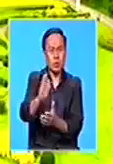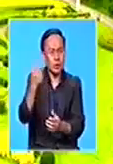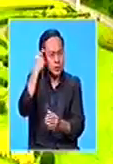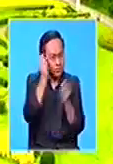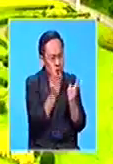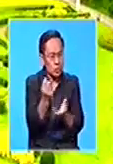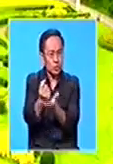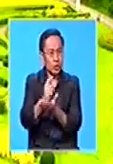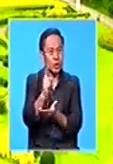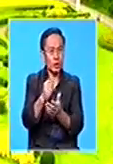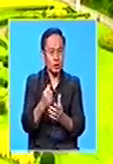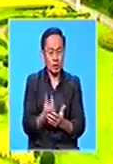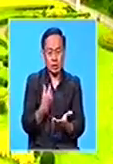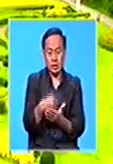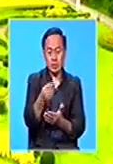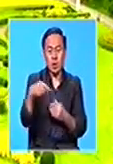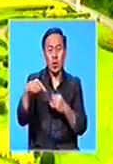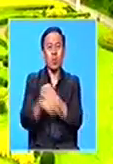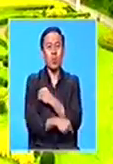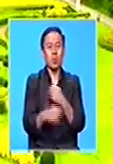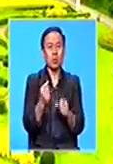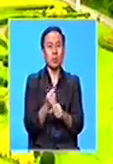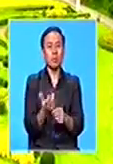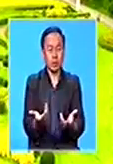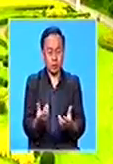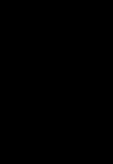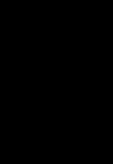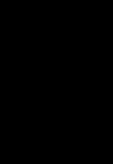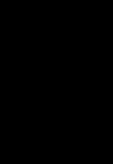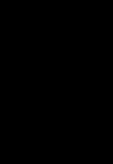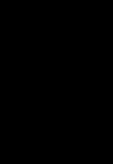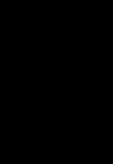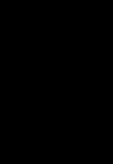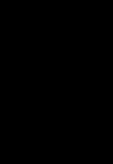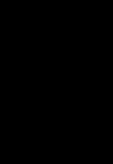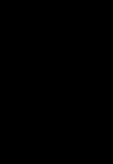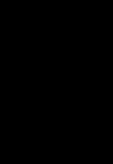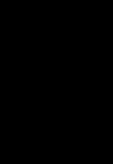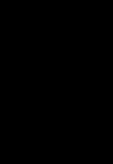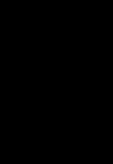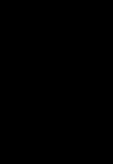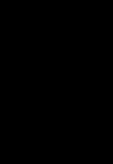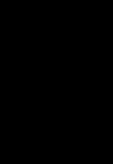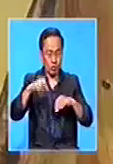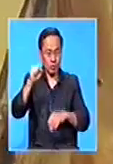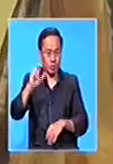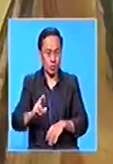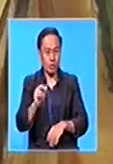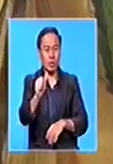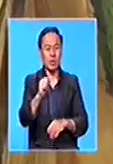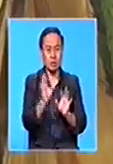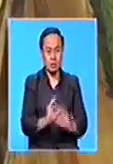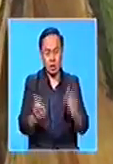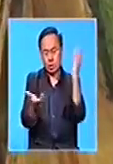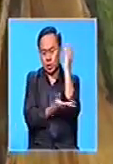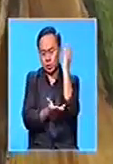ากๆที่ผ่านมาก็ทุจริตอีกมันจะทำยังไงได้ก็ขอสำคัญอย่า